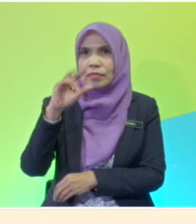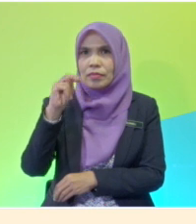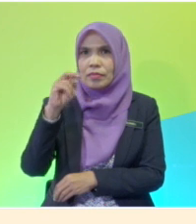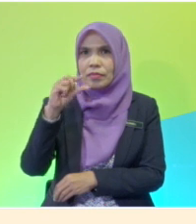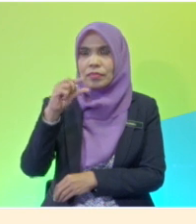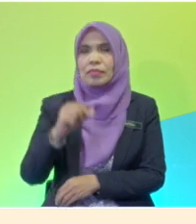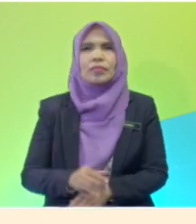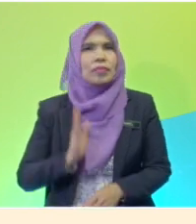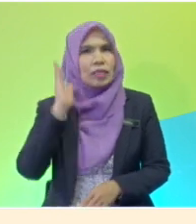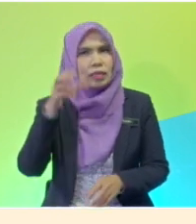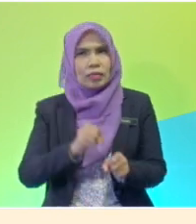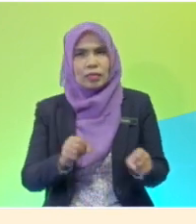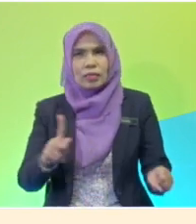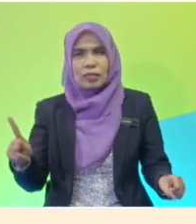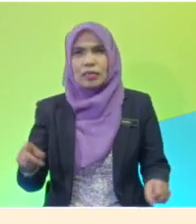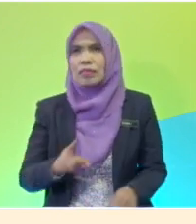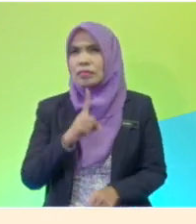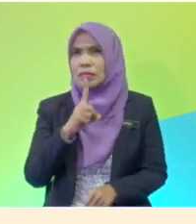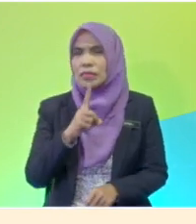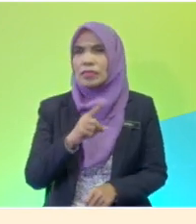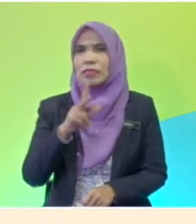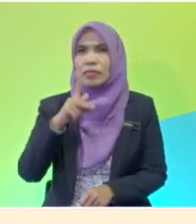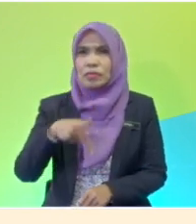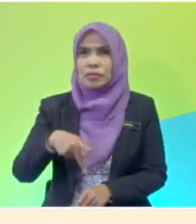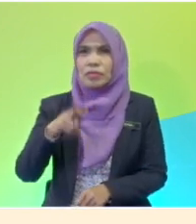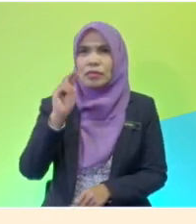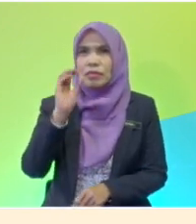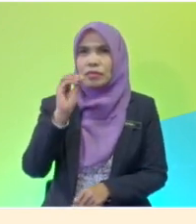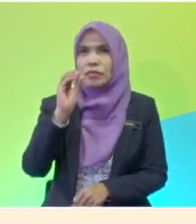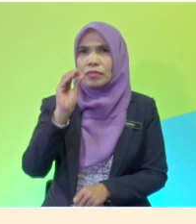provider berkeperluan tinggi untuk sesi konseling